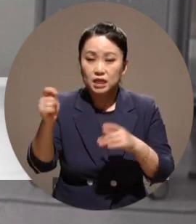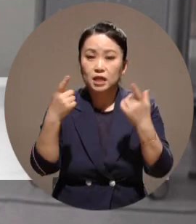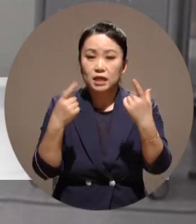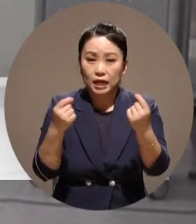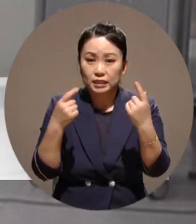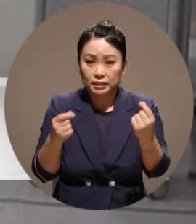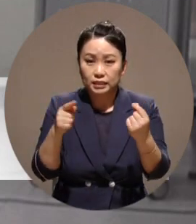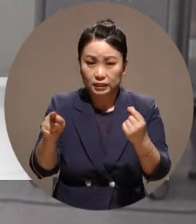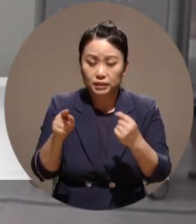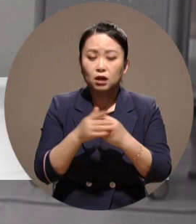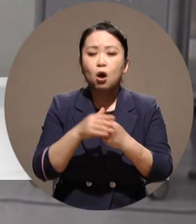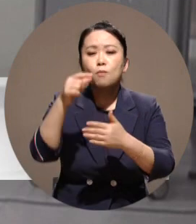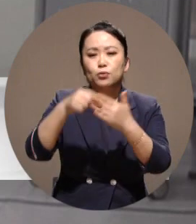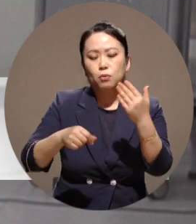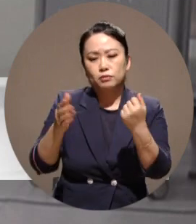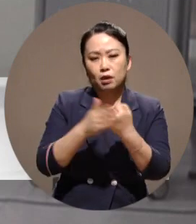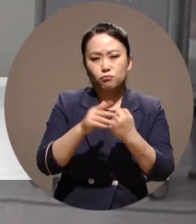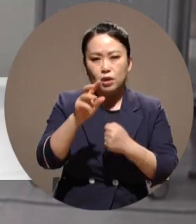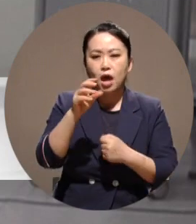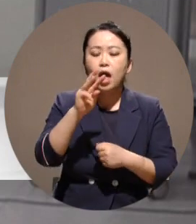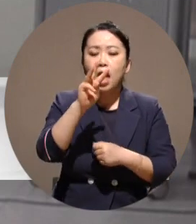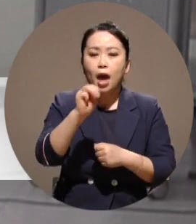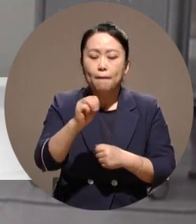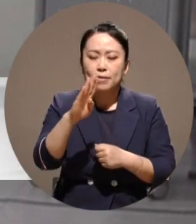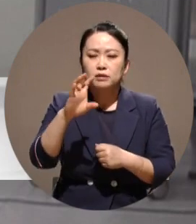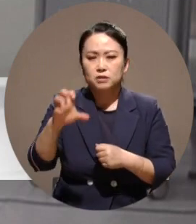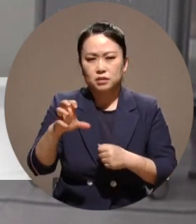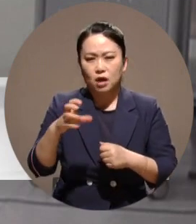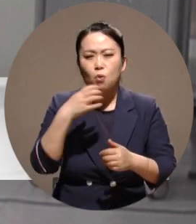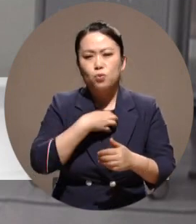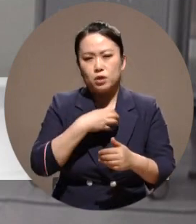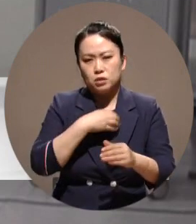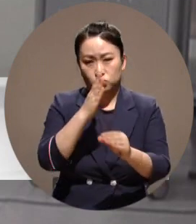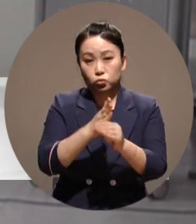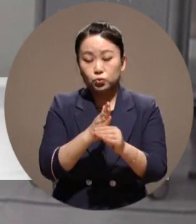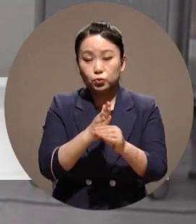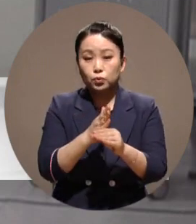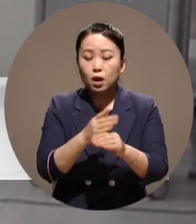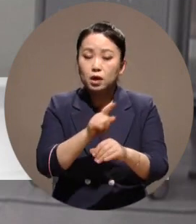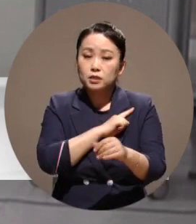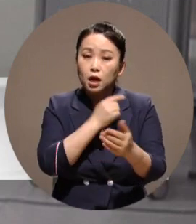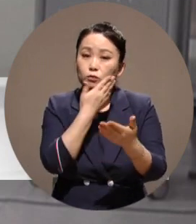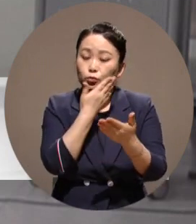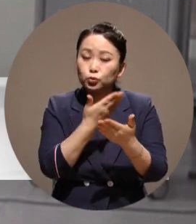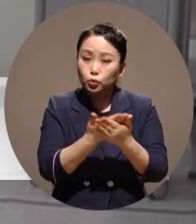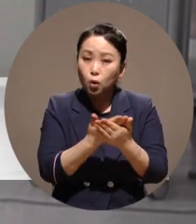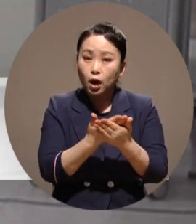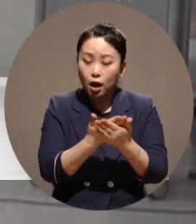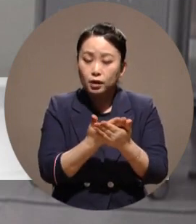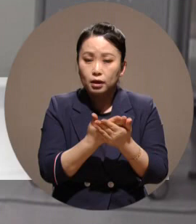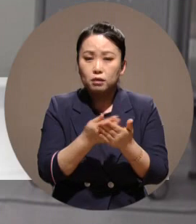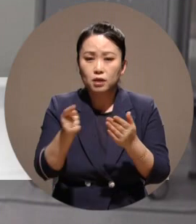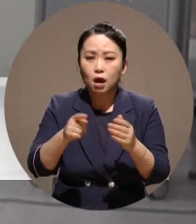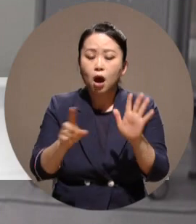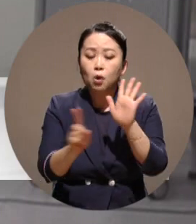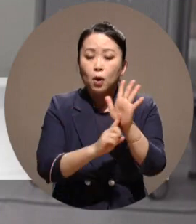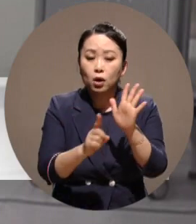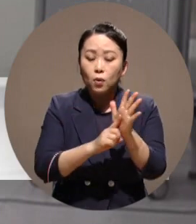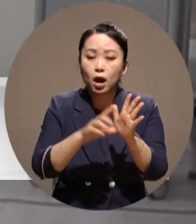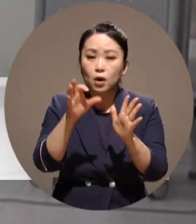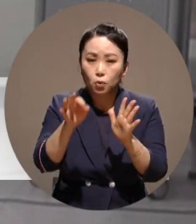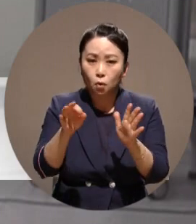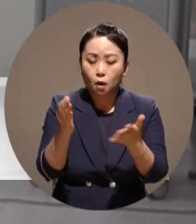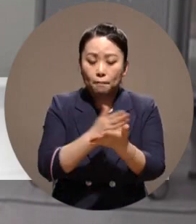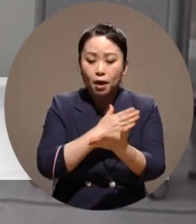맞고 있습니다. 가장 중요한 게 재원 확보인데 본사와 지역가 간 기울어진 광고료 배분부터